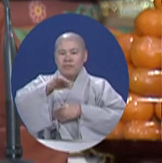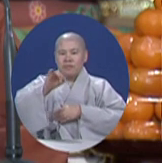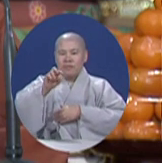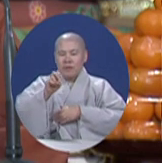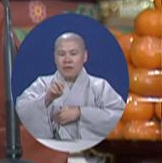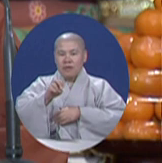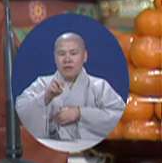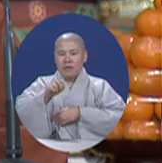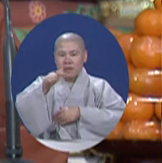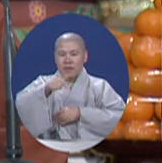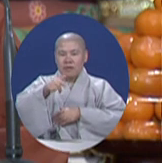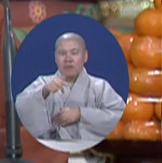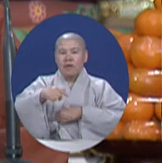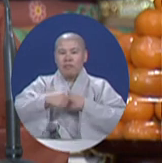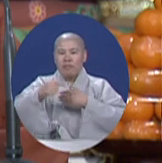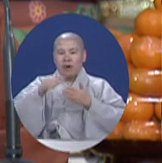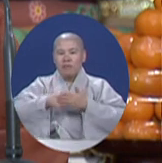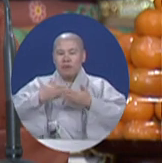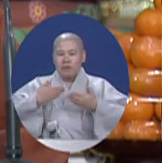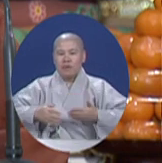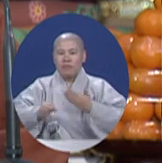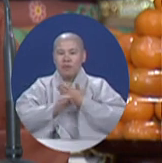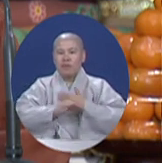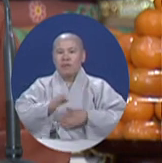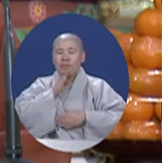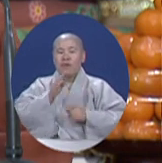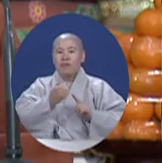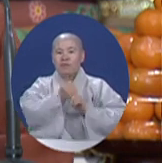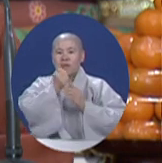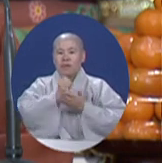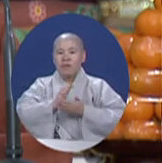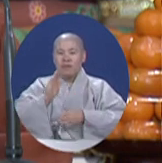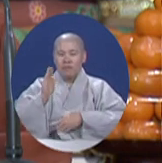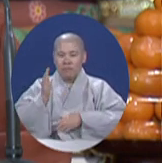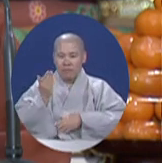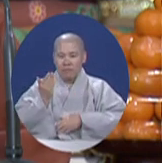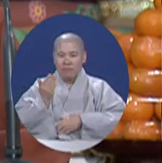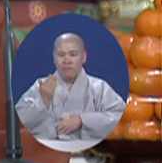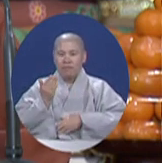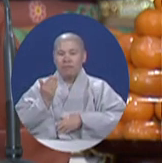식심이면 적불이라 마음을 쉬면 곧 부처다. 식심.